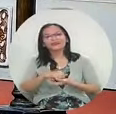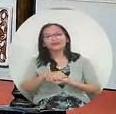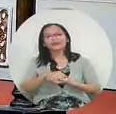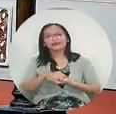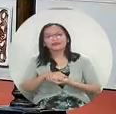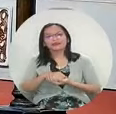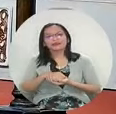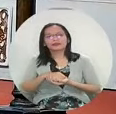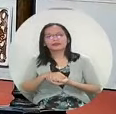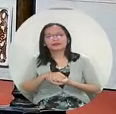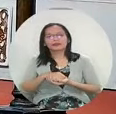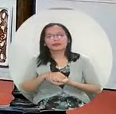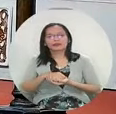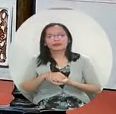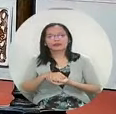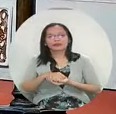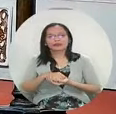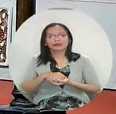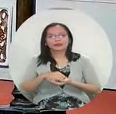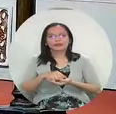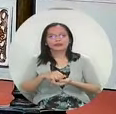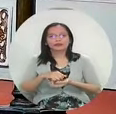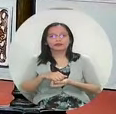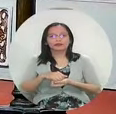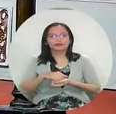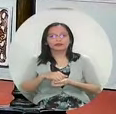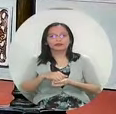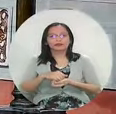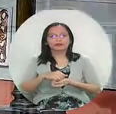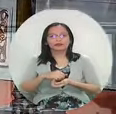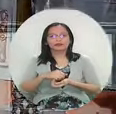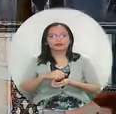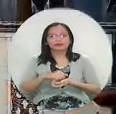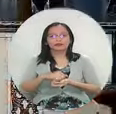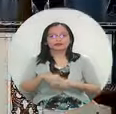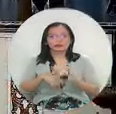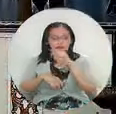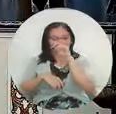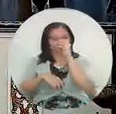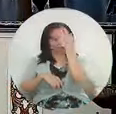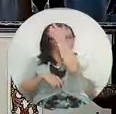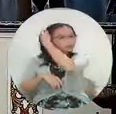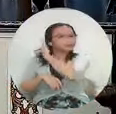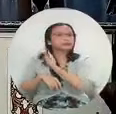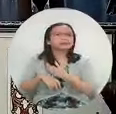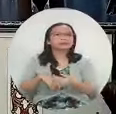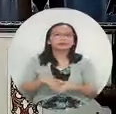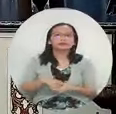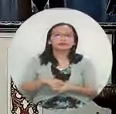kay ang inyong banang maldito makusi ninyo dinha diri tuyokon nga ana.